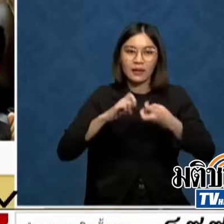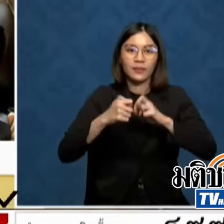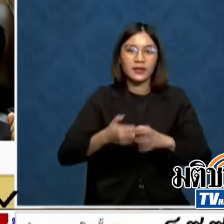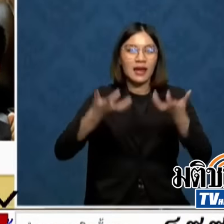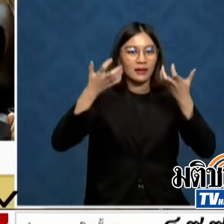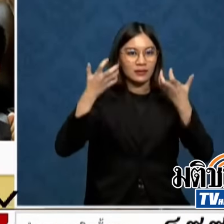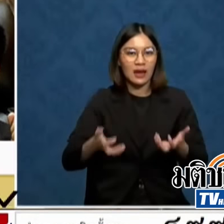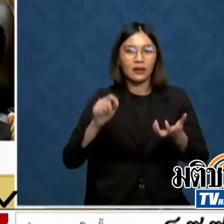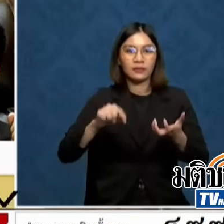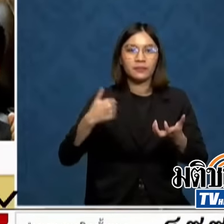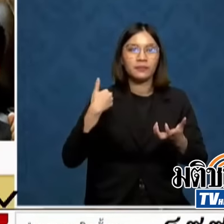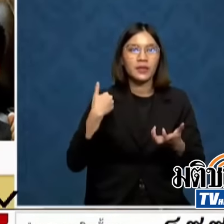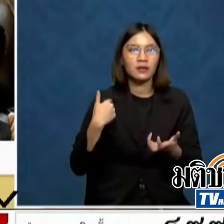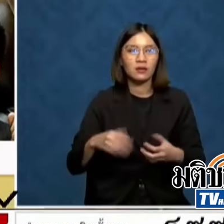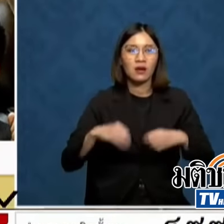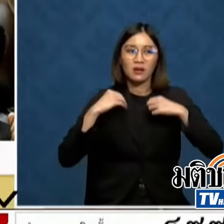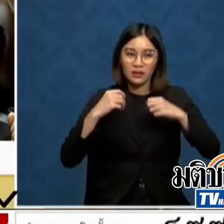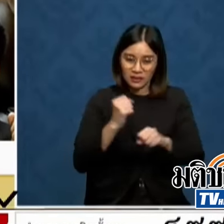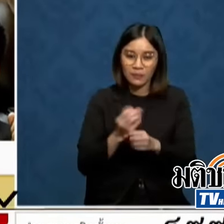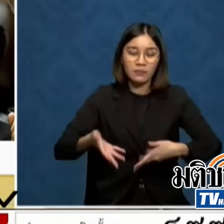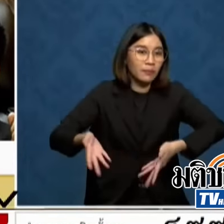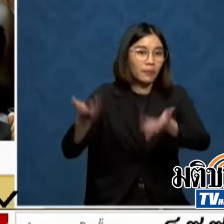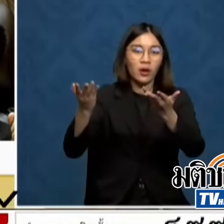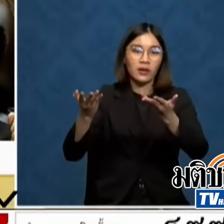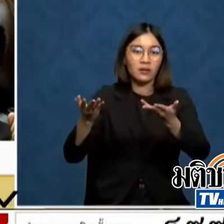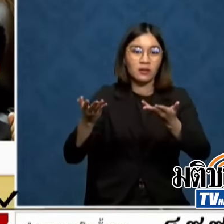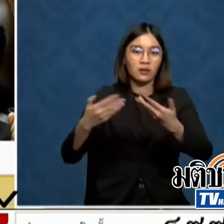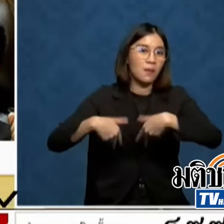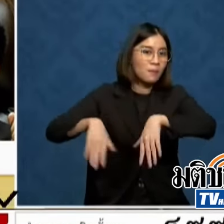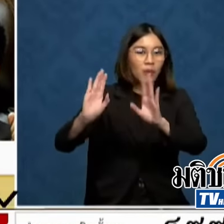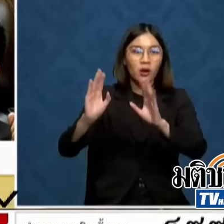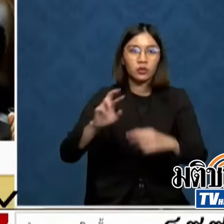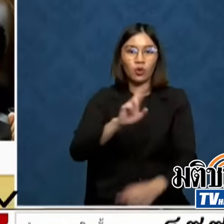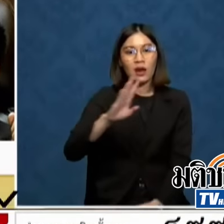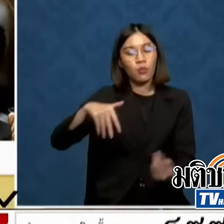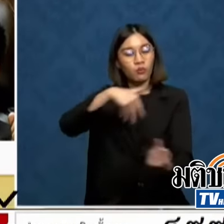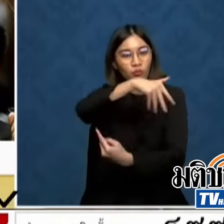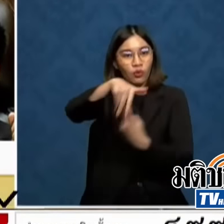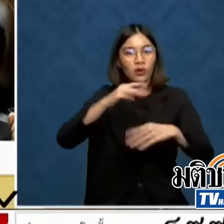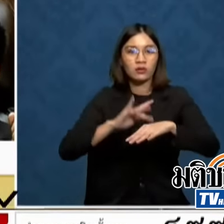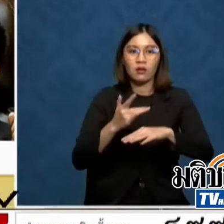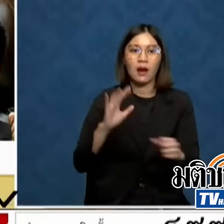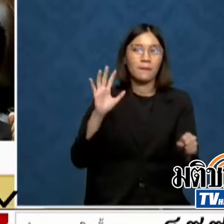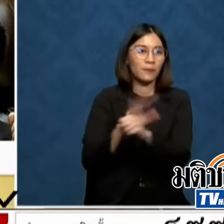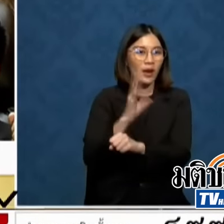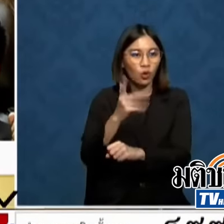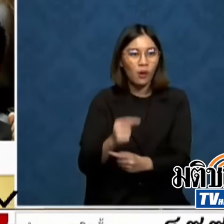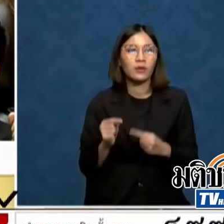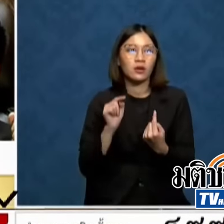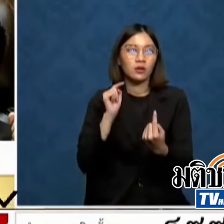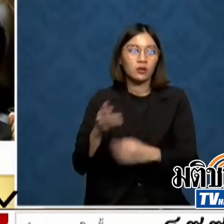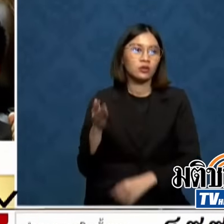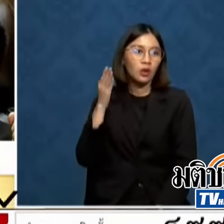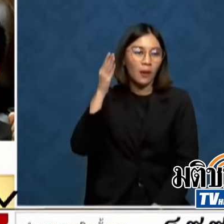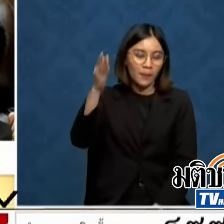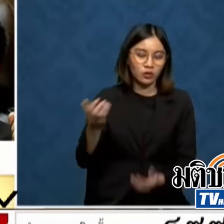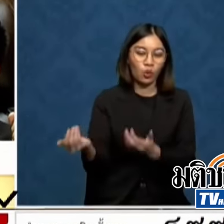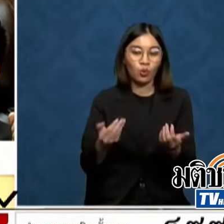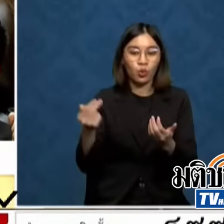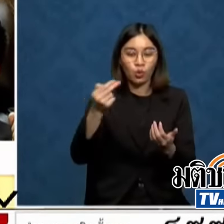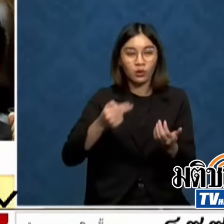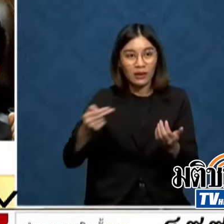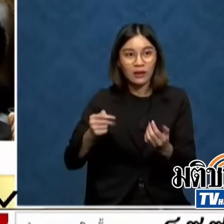านแล้วเราจะปล่อยไว้อย่างนี้เหรอแล้วเราจะปล่อยให้ระบบนิเวศที่ไม่สมบูรณ์ส่งต่อให้คนรุ่นลูกรุ่นหลานด้ว